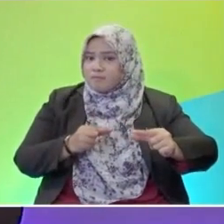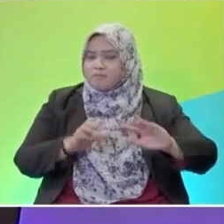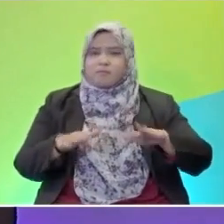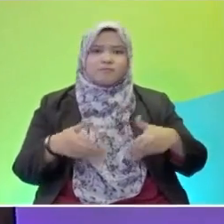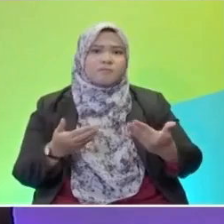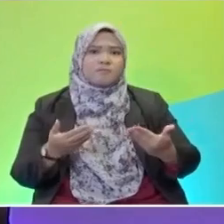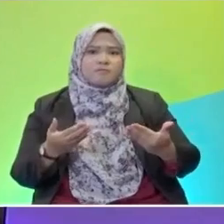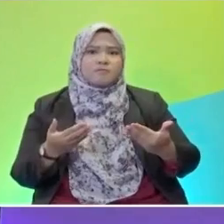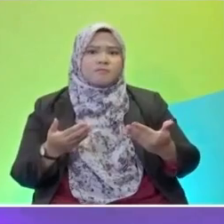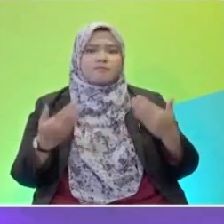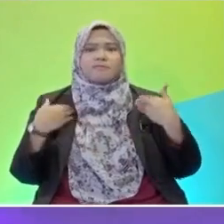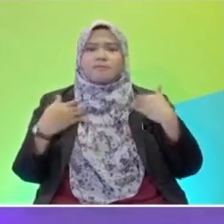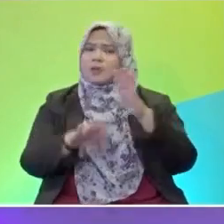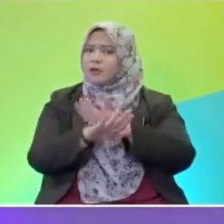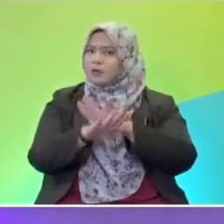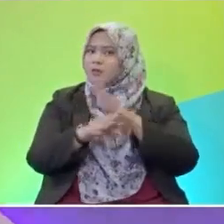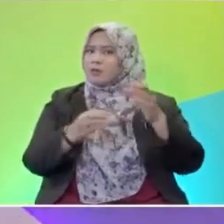terus satu activity